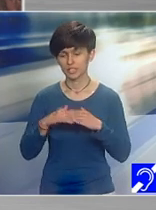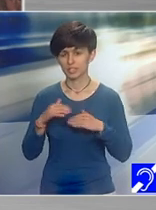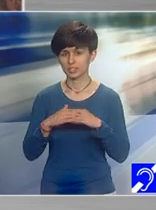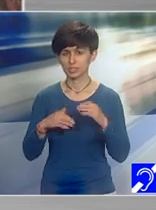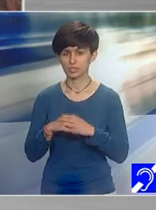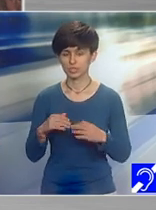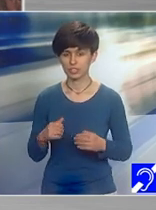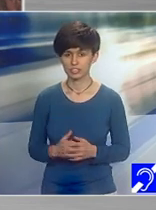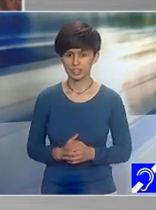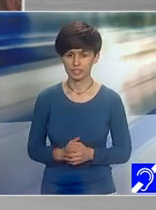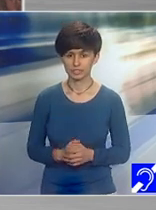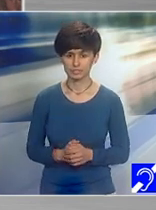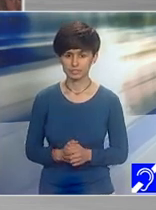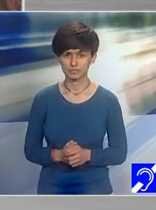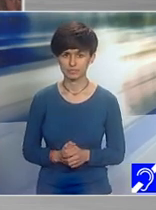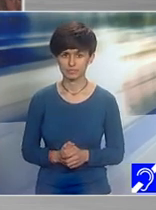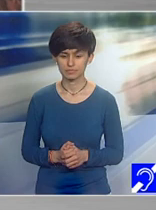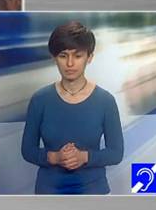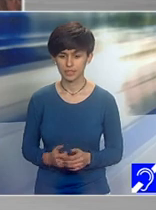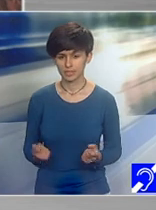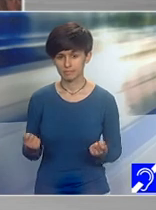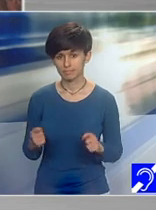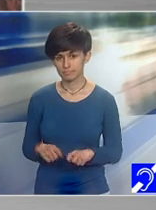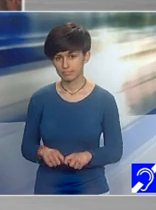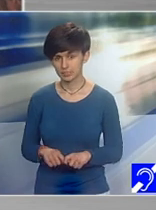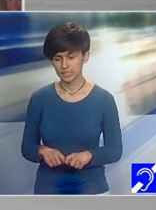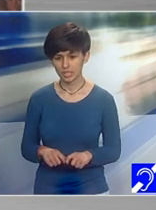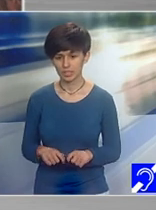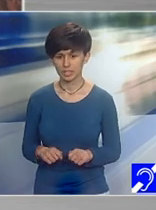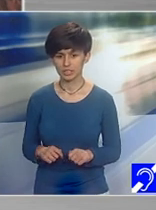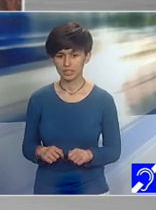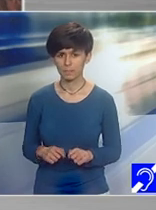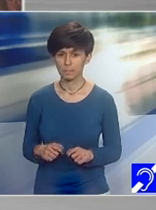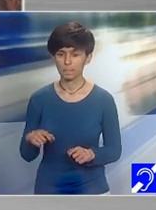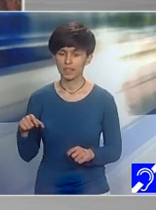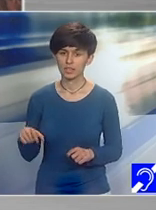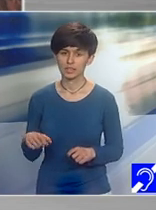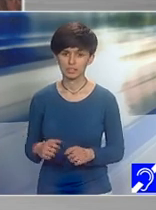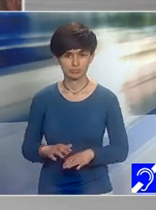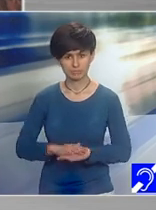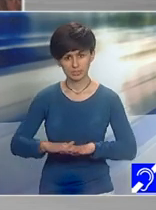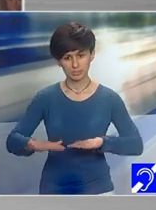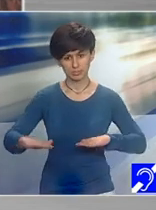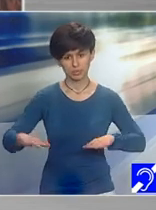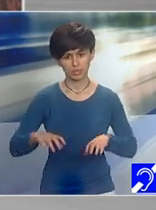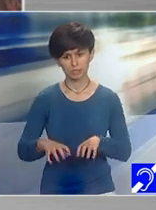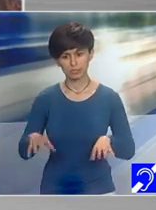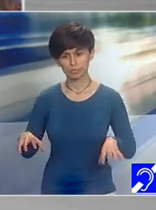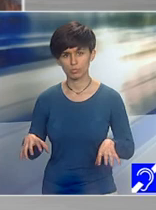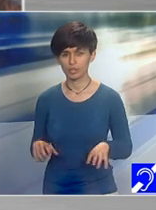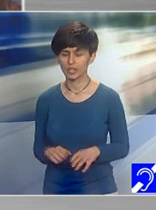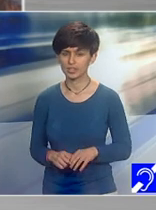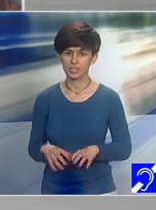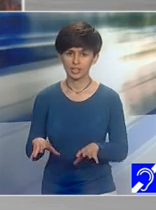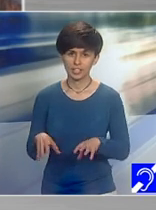Ce se face? Se închide foarte frumos, se pune o mochetă care absorbe praful, nu mai merge mai departe. Dar astea sunt